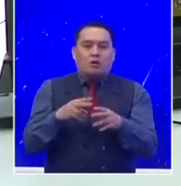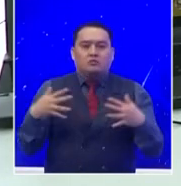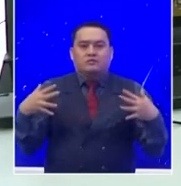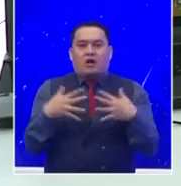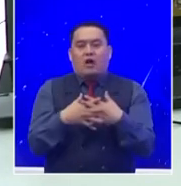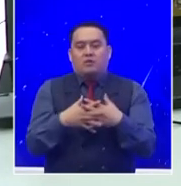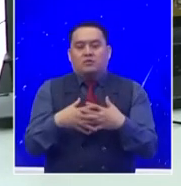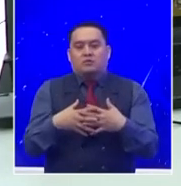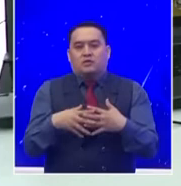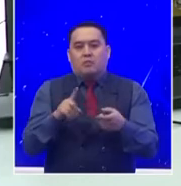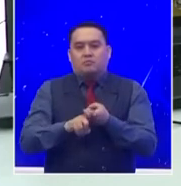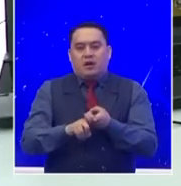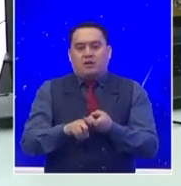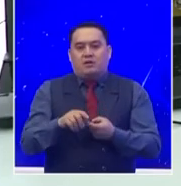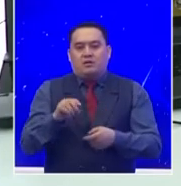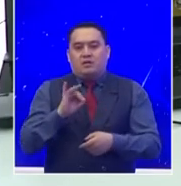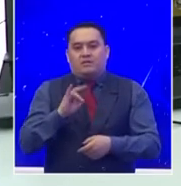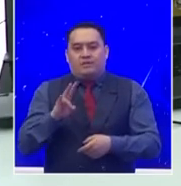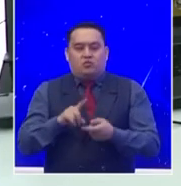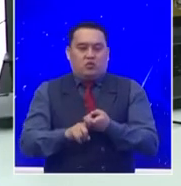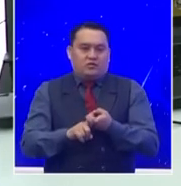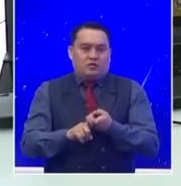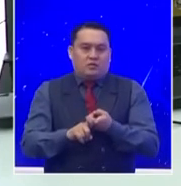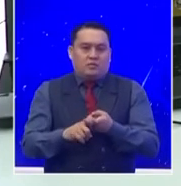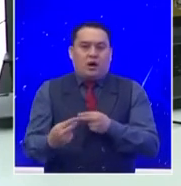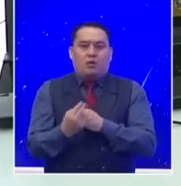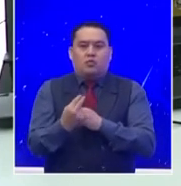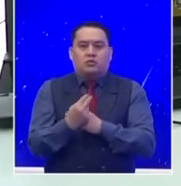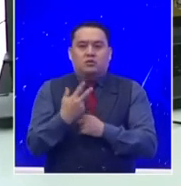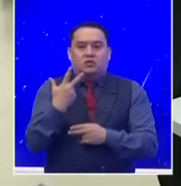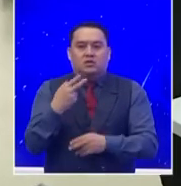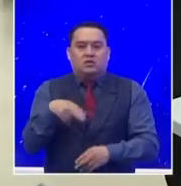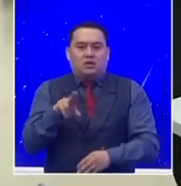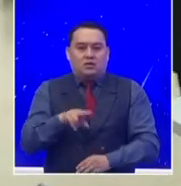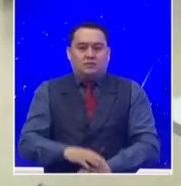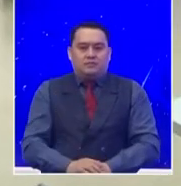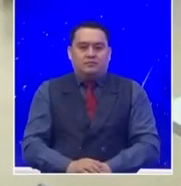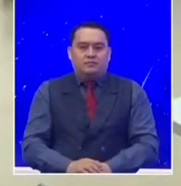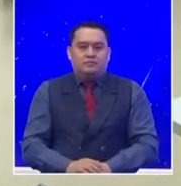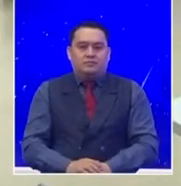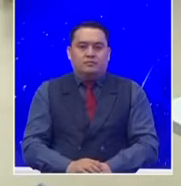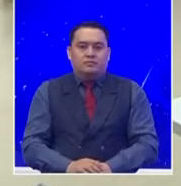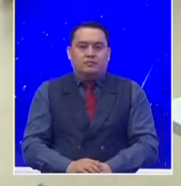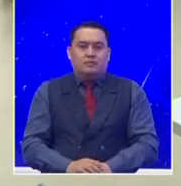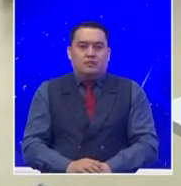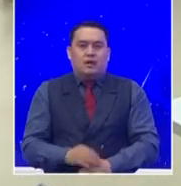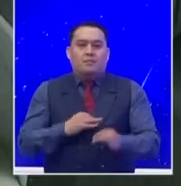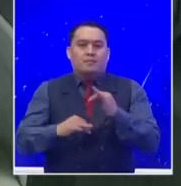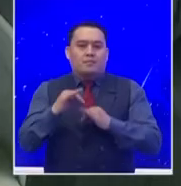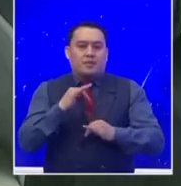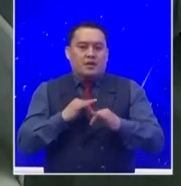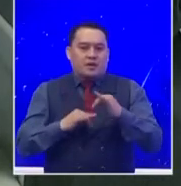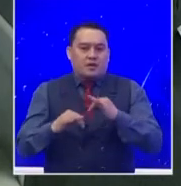схватывают бактерии, мы создали обучающие ресурсы на основе 3D-печати. С врачом-апитерапевтом беседовала и